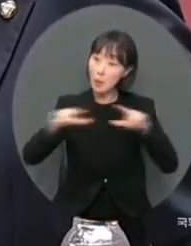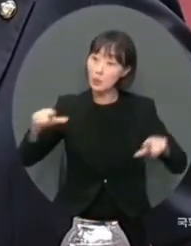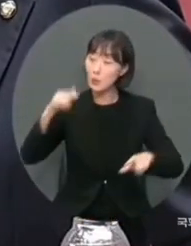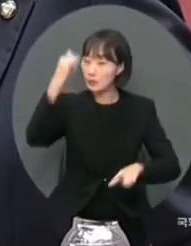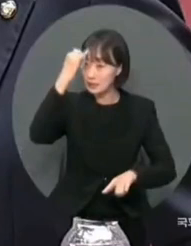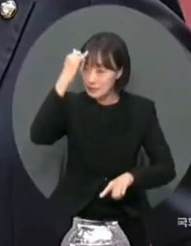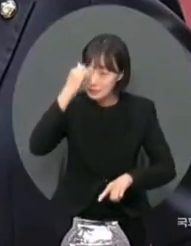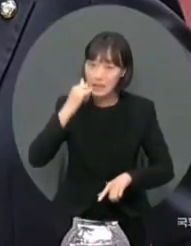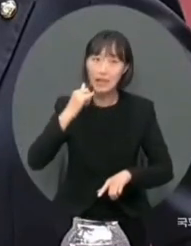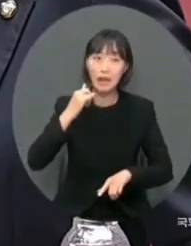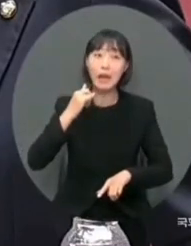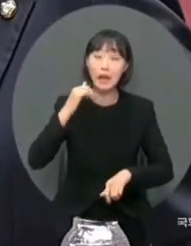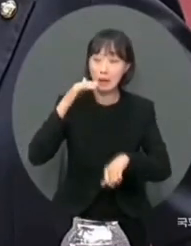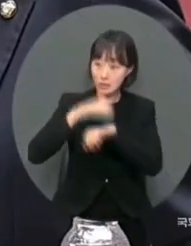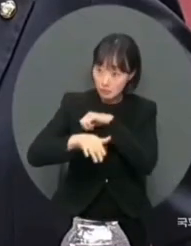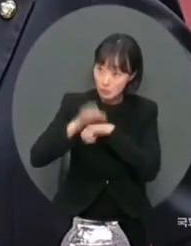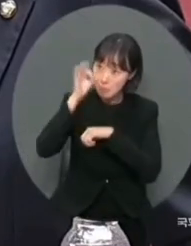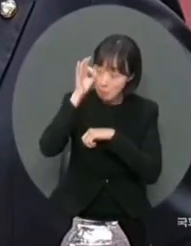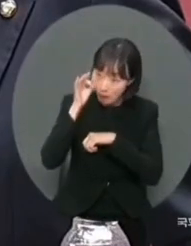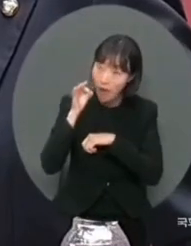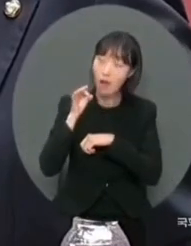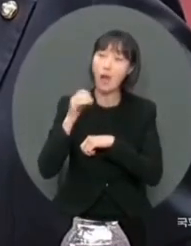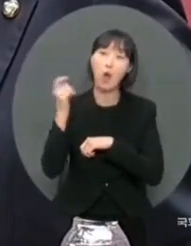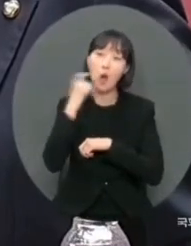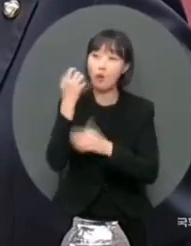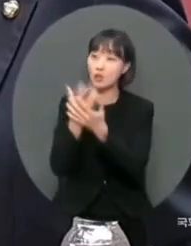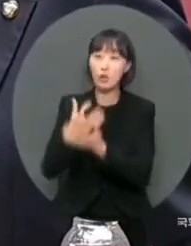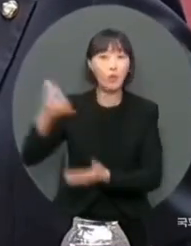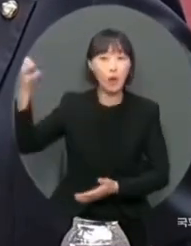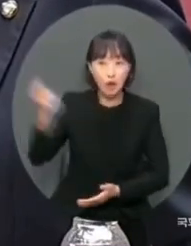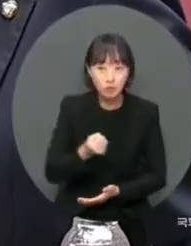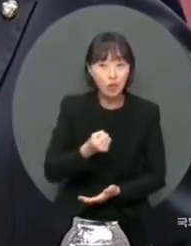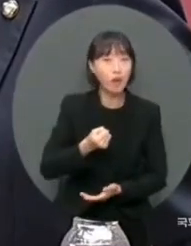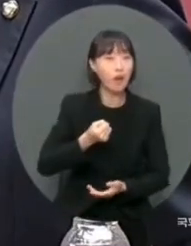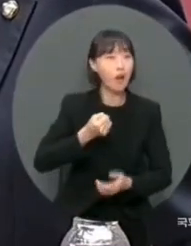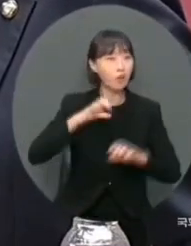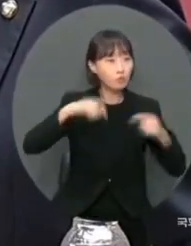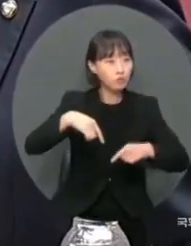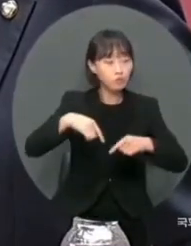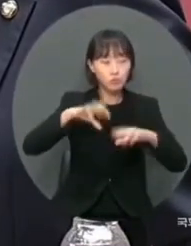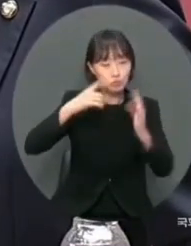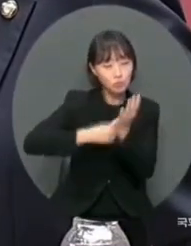저는 그렇게 하시지는 않을 거라고 굳게 믿습니다. 네. 그러나 제가 그런